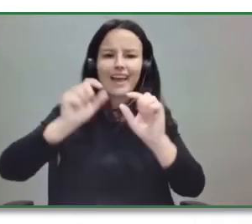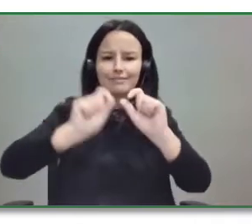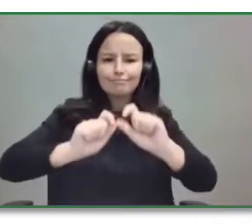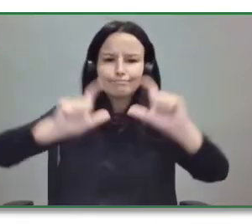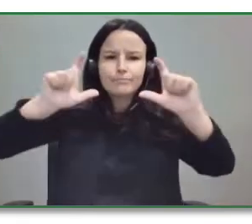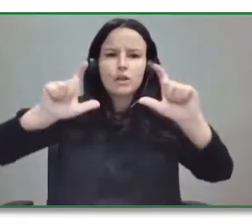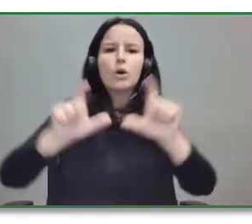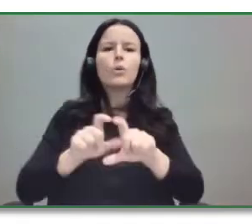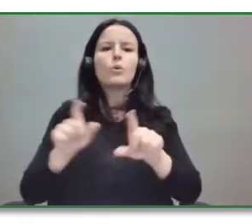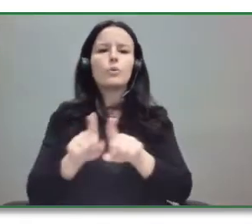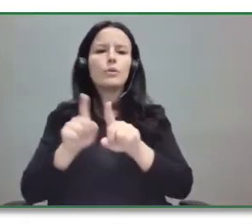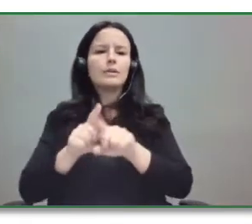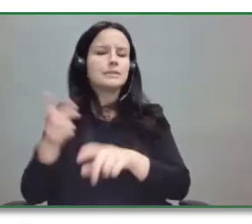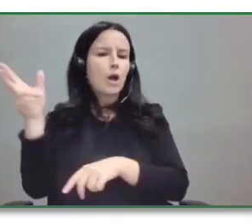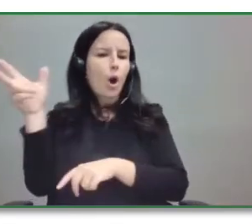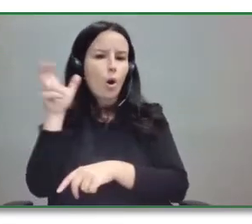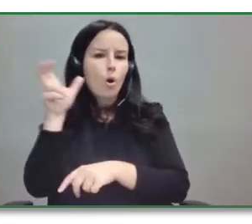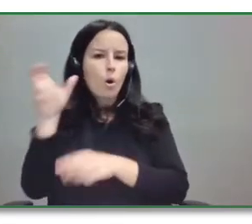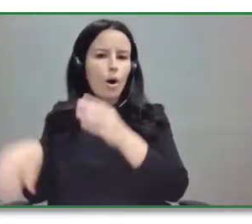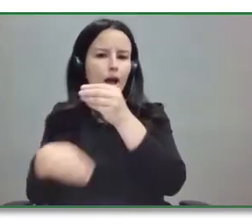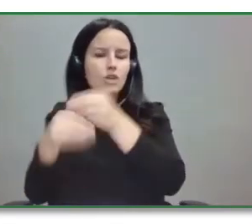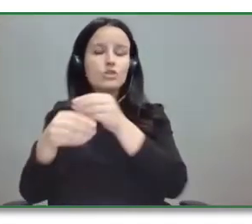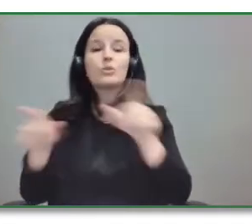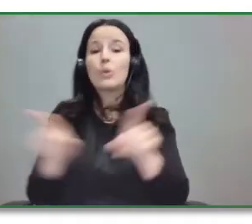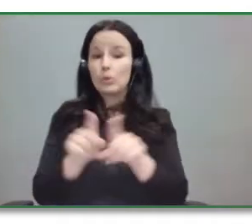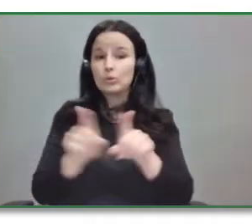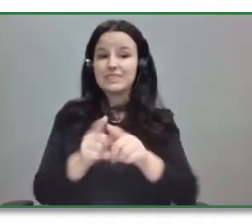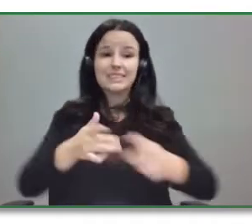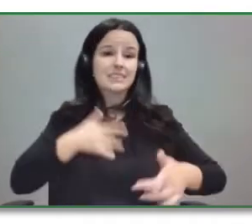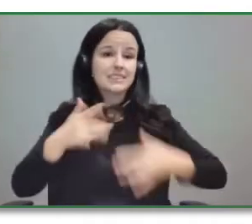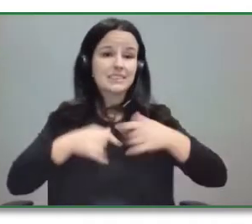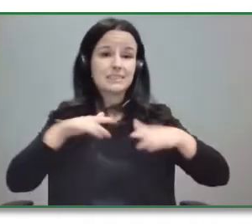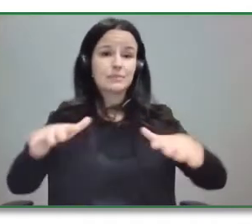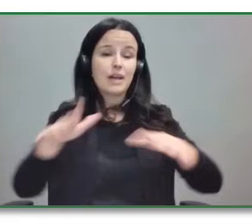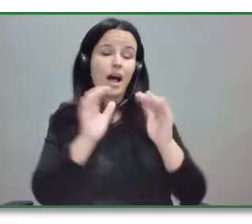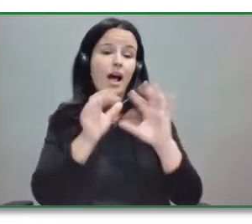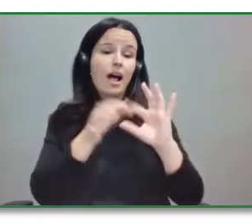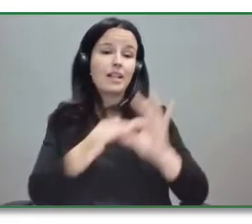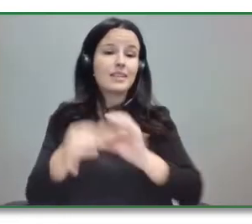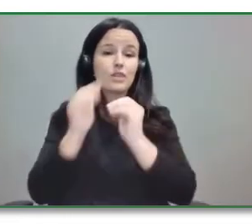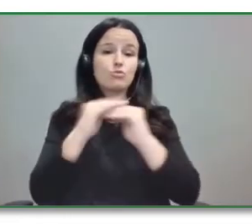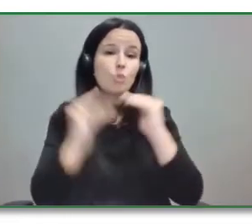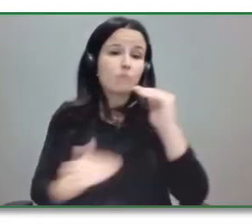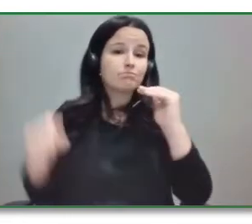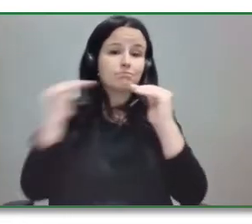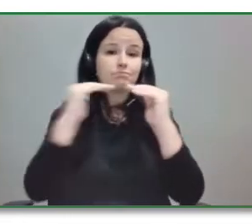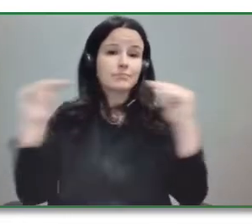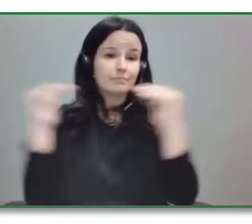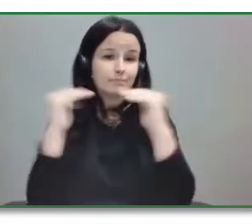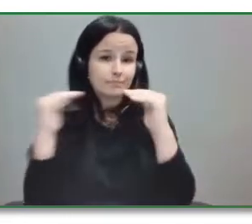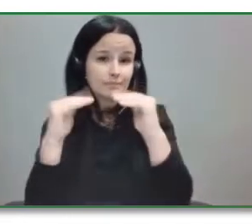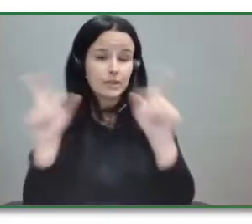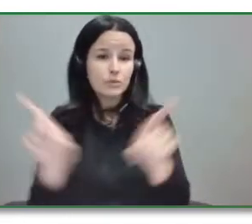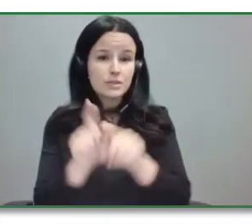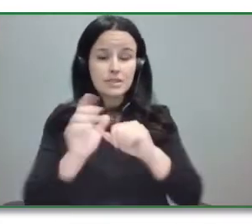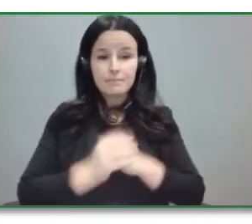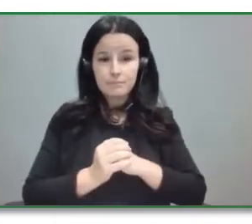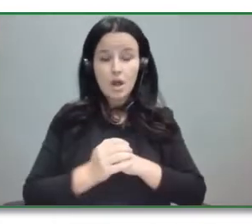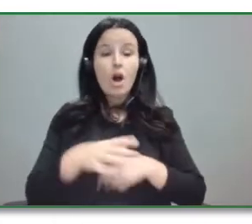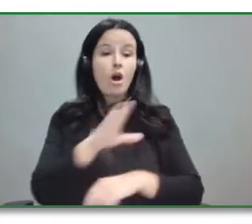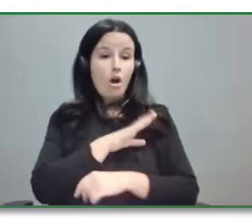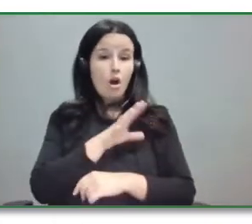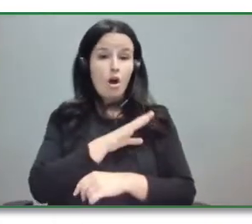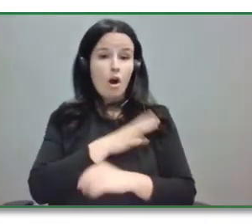audio. Et on a aussi sensibilisé le personnel aux questions d'équité et d'inclusion. Nous avons collaboré à une série de